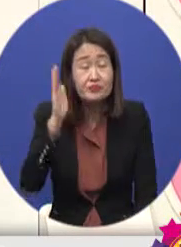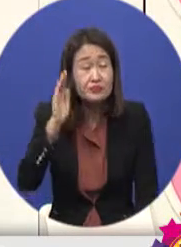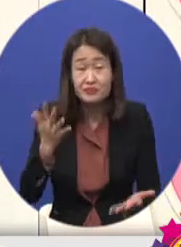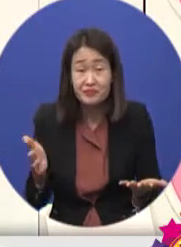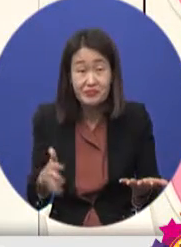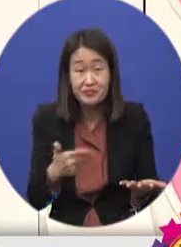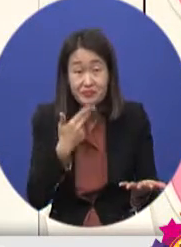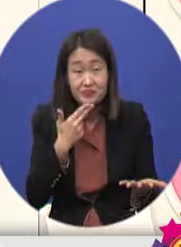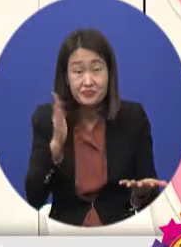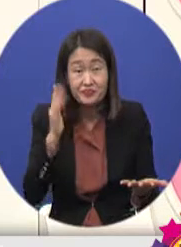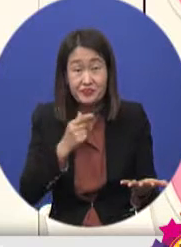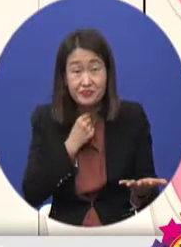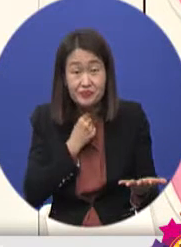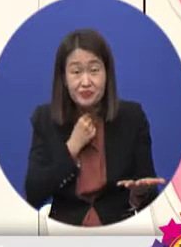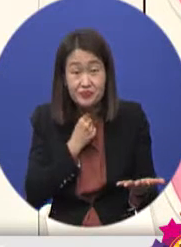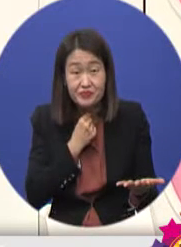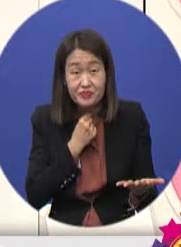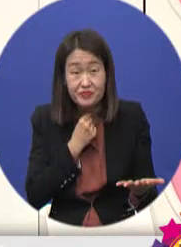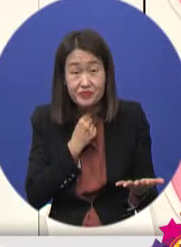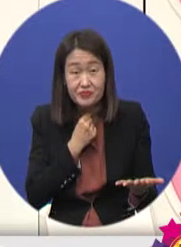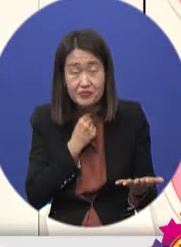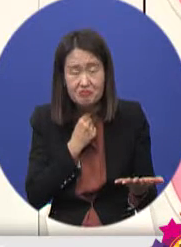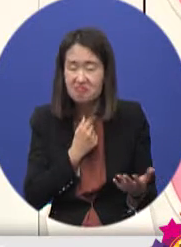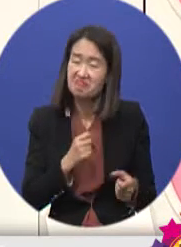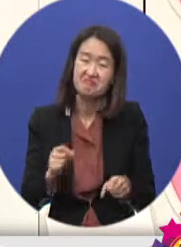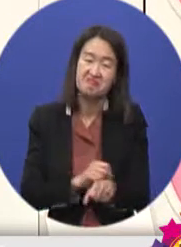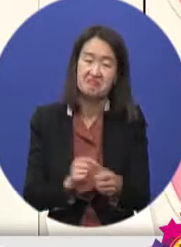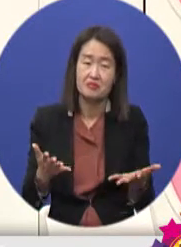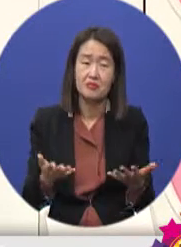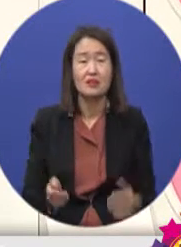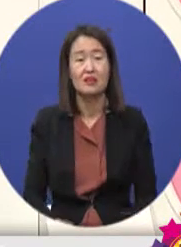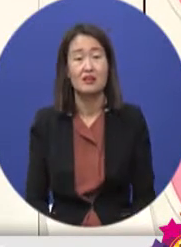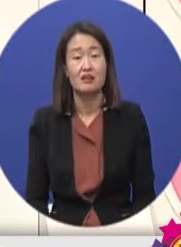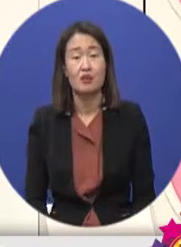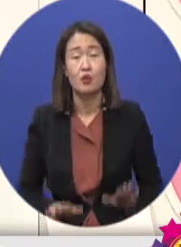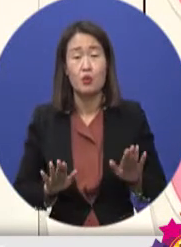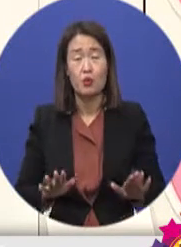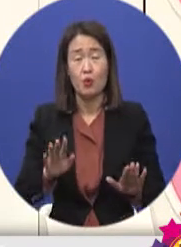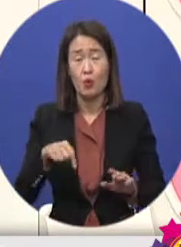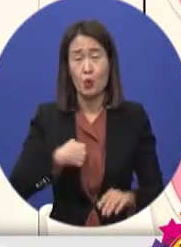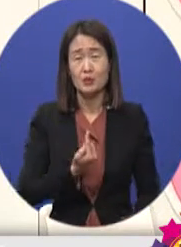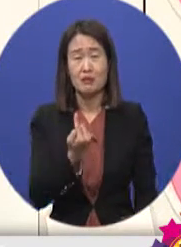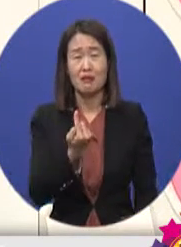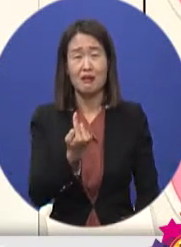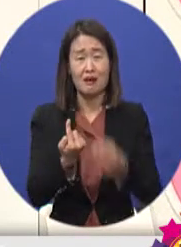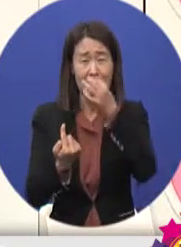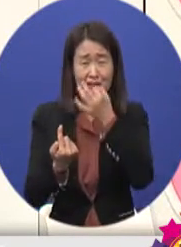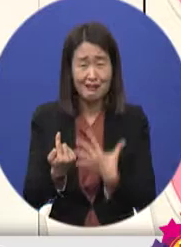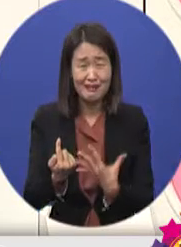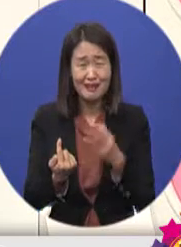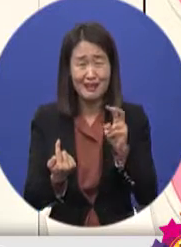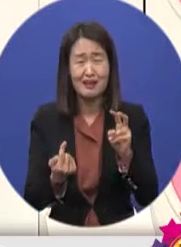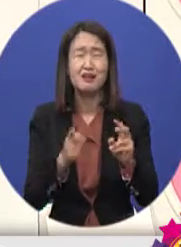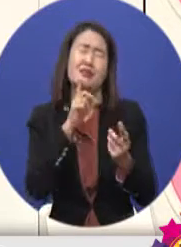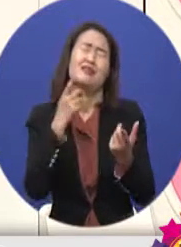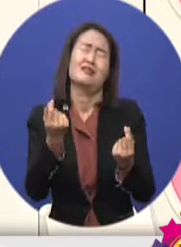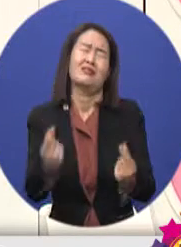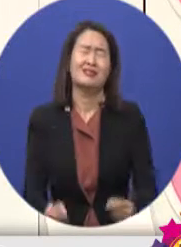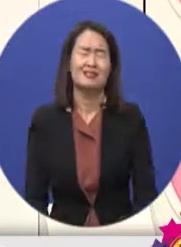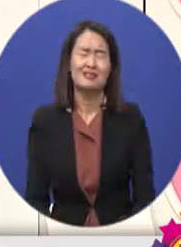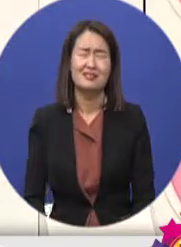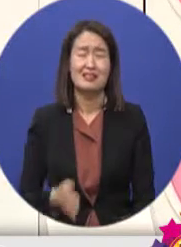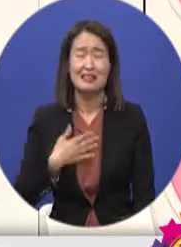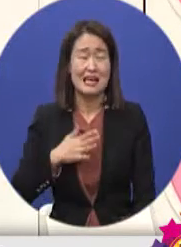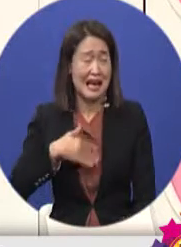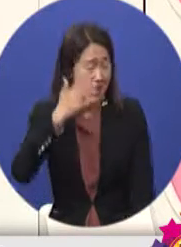없으시고요. 글쎄, 뭐 딴 거는 없고요. 근데 오늘도 여기가 혼자 하셔서 힘드시겠어요. 그래도 맞아요. 네? 네,